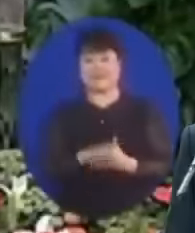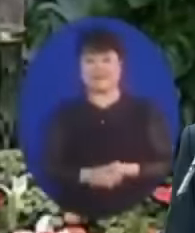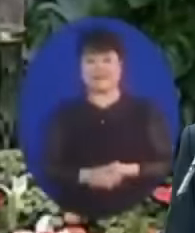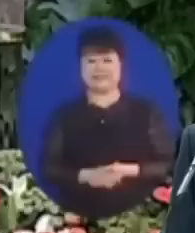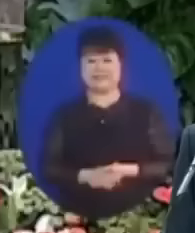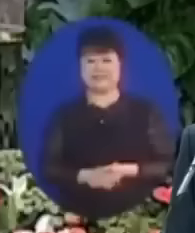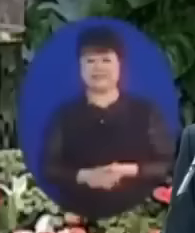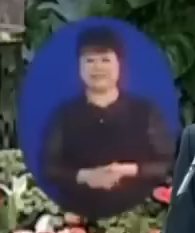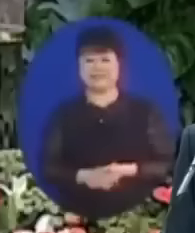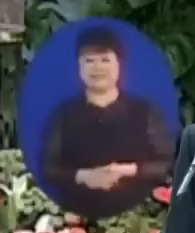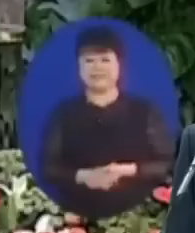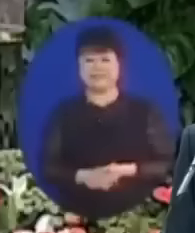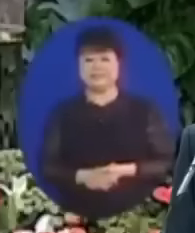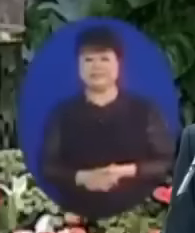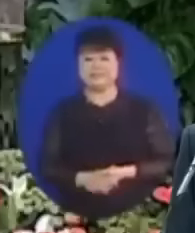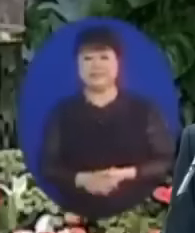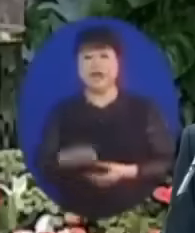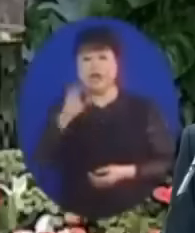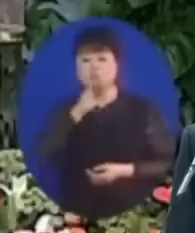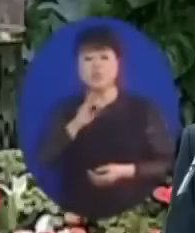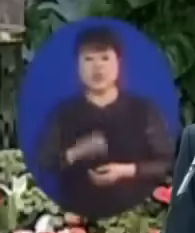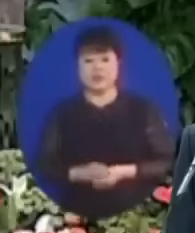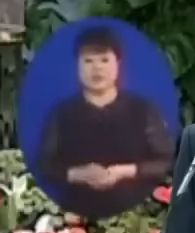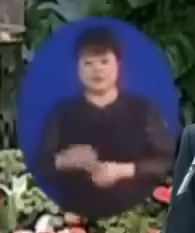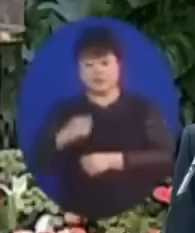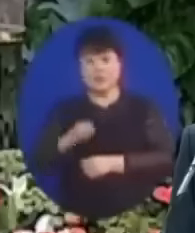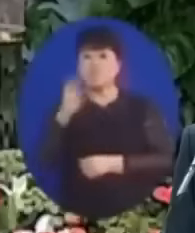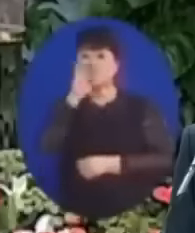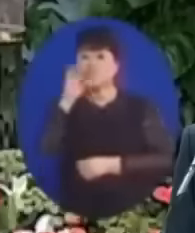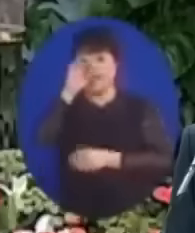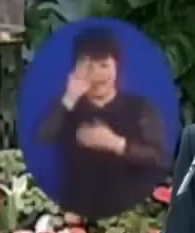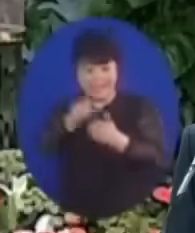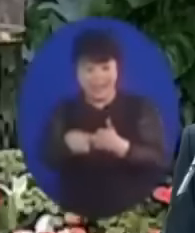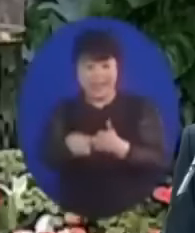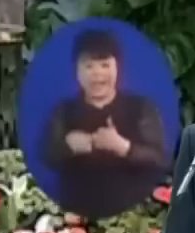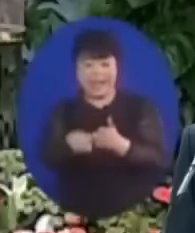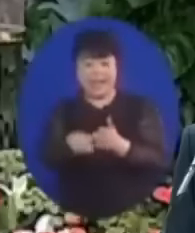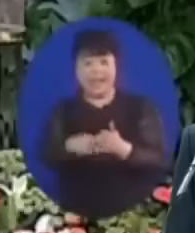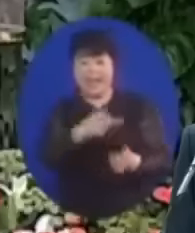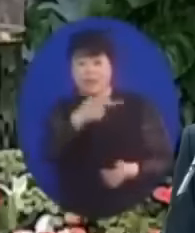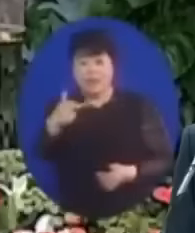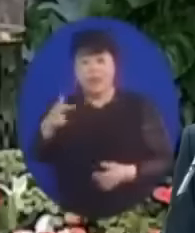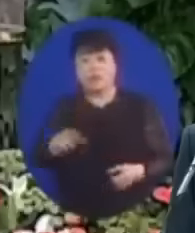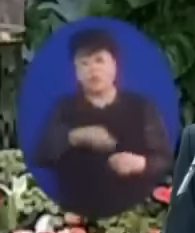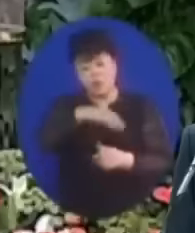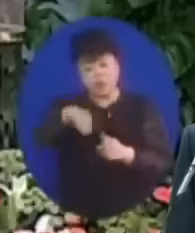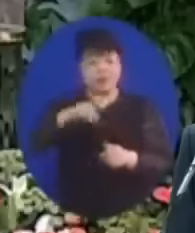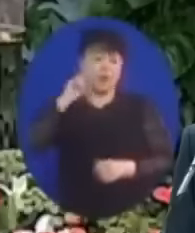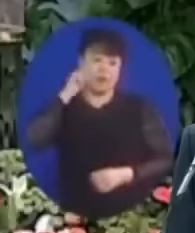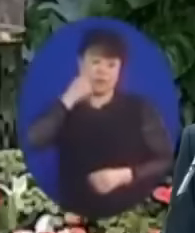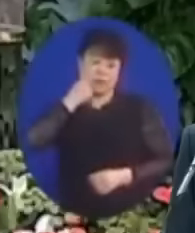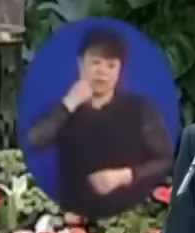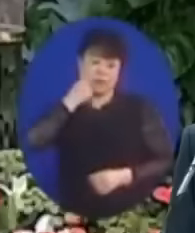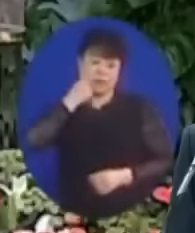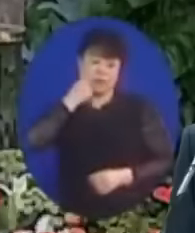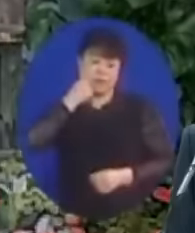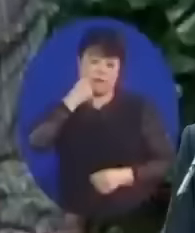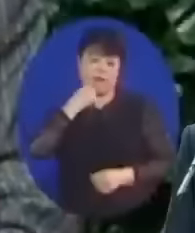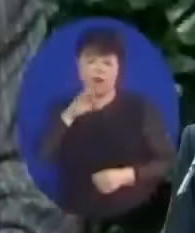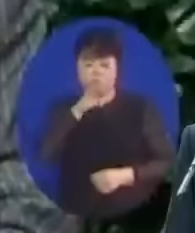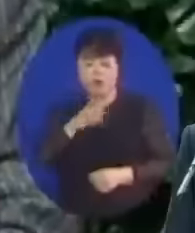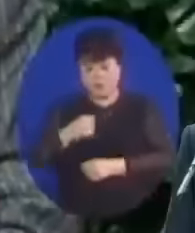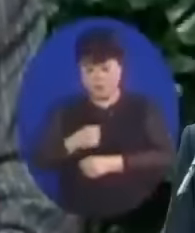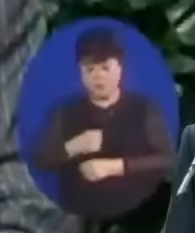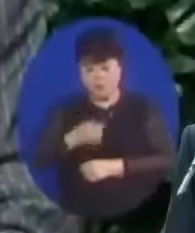것입니다. 제가 논산 훈련소에서 훈련병으로 훈련받을 때 그때는 너무나 생활 환경이 어려웠습니다.